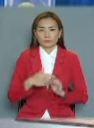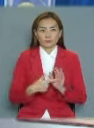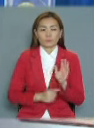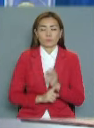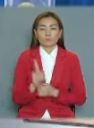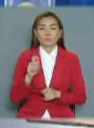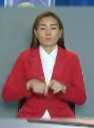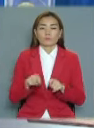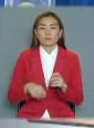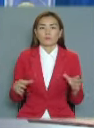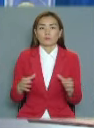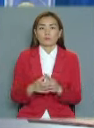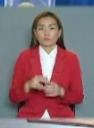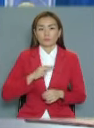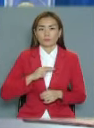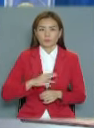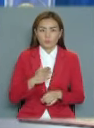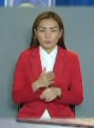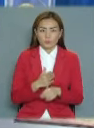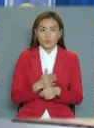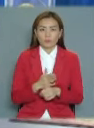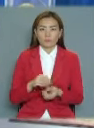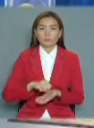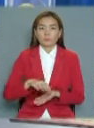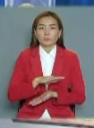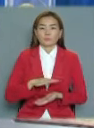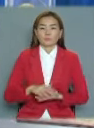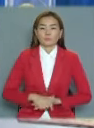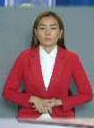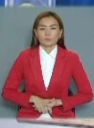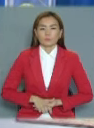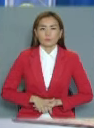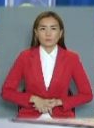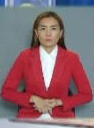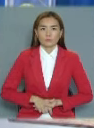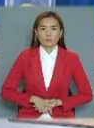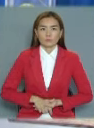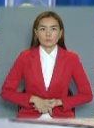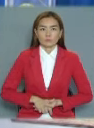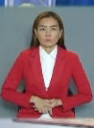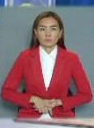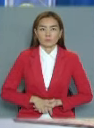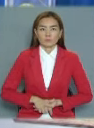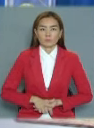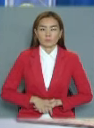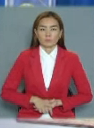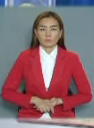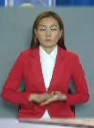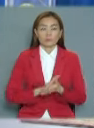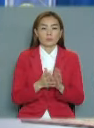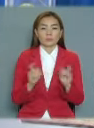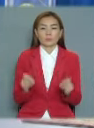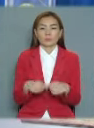бастап бақылаушы болып отырмыз. Бұл сайлауда ондай бақылаушы болып отырған кезімізде ондай олқылықтар